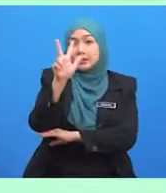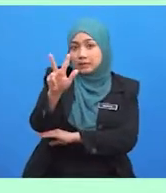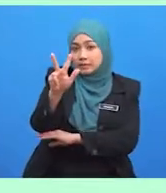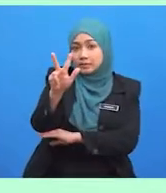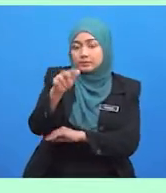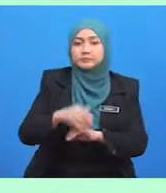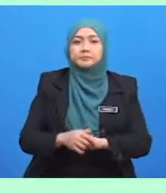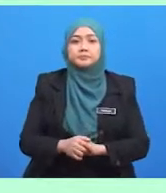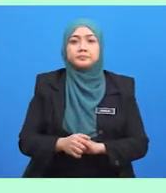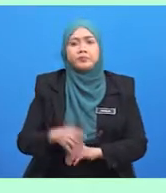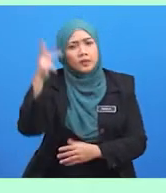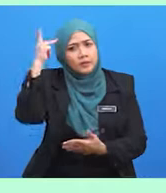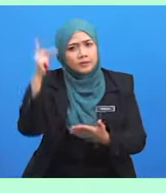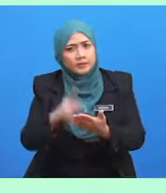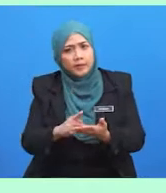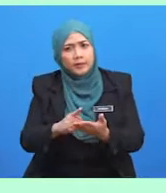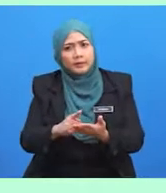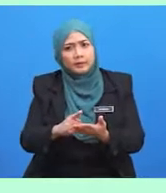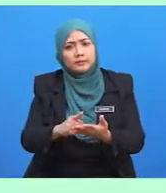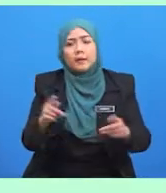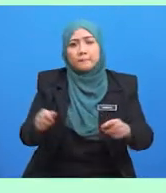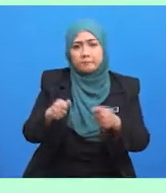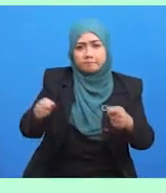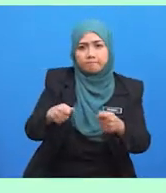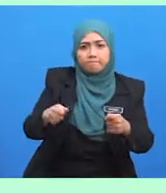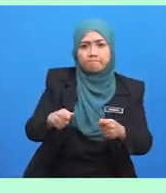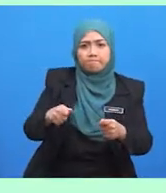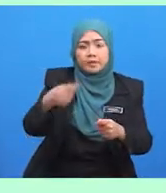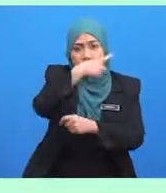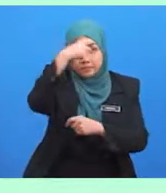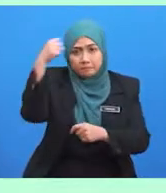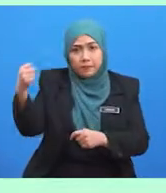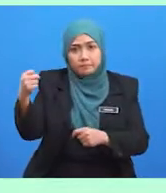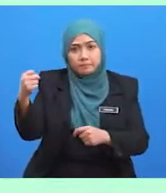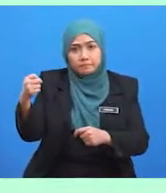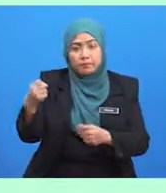ketiga, menganalisis kesan subsidi ke atas pasaran barangan.